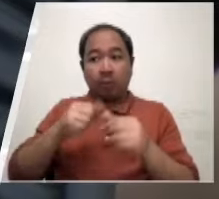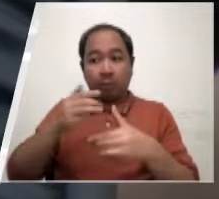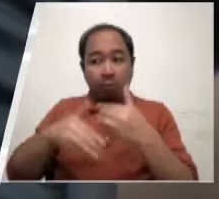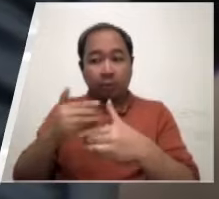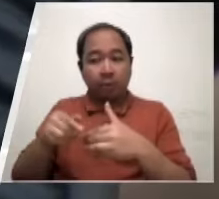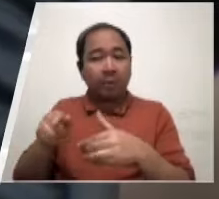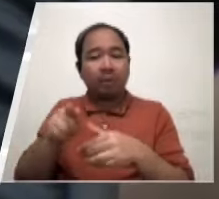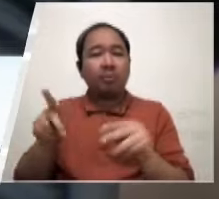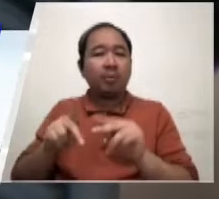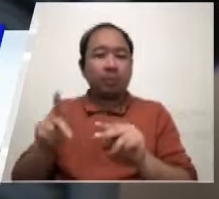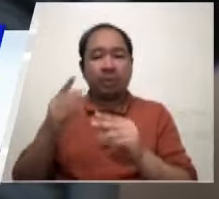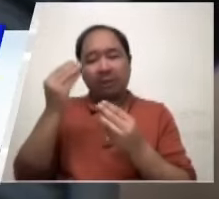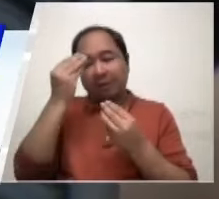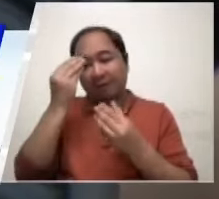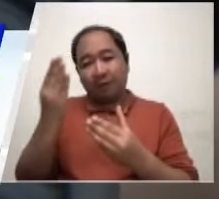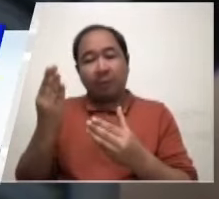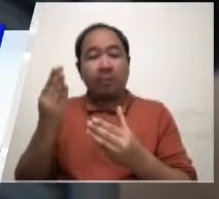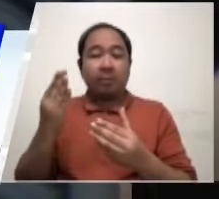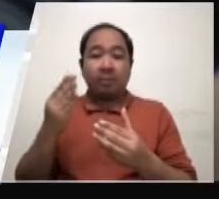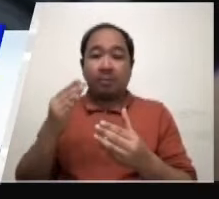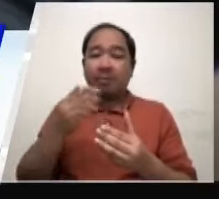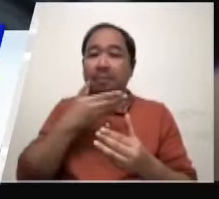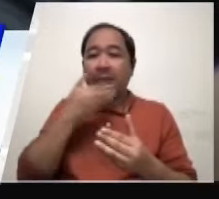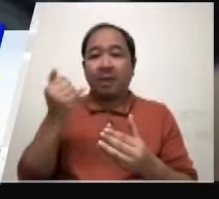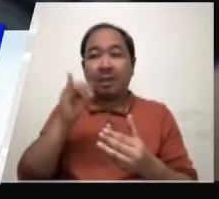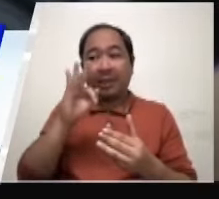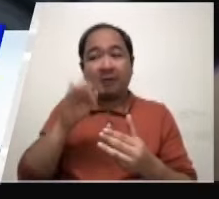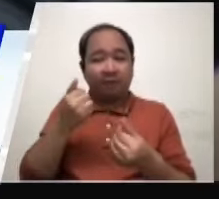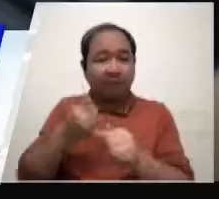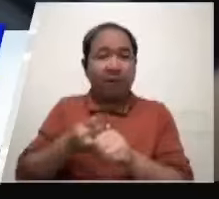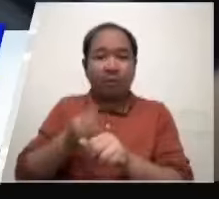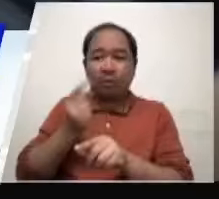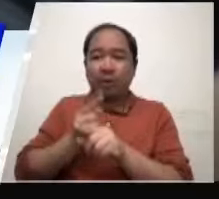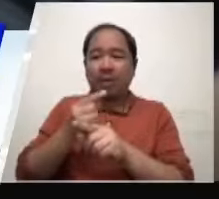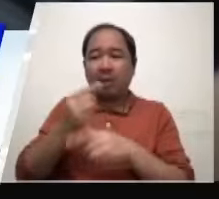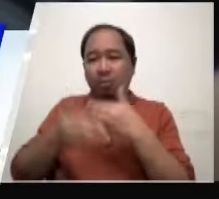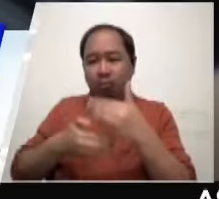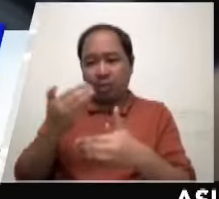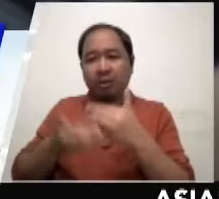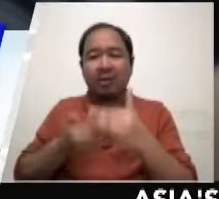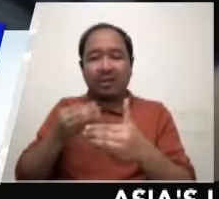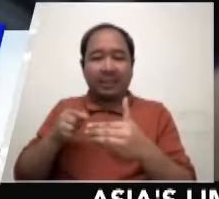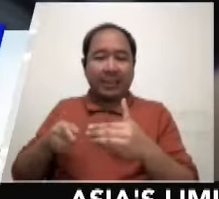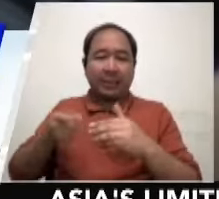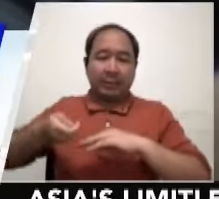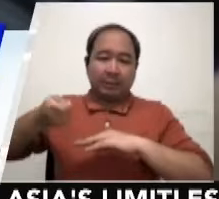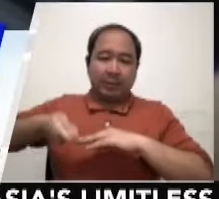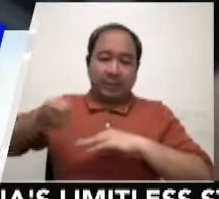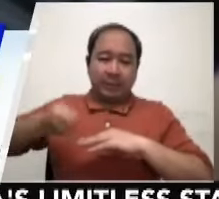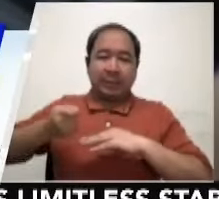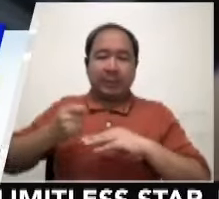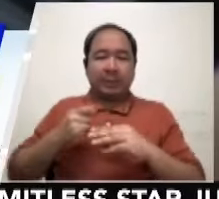kung dito tayo sa tamang proseso within the legal confines. Kasi pag